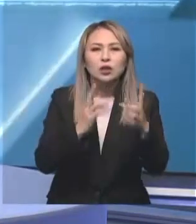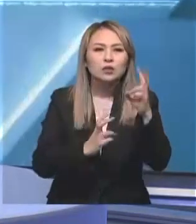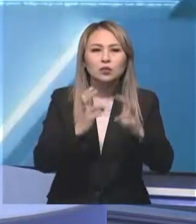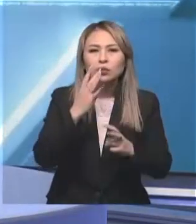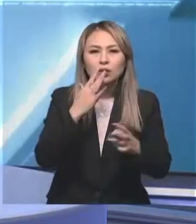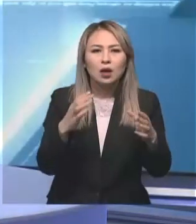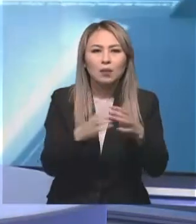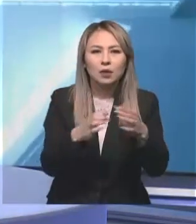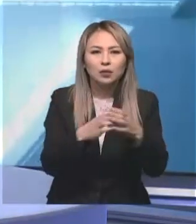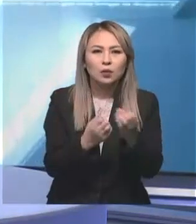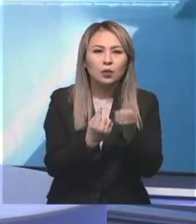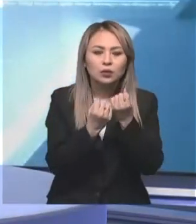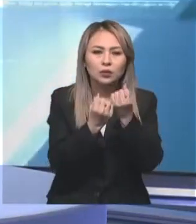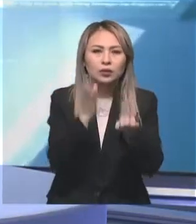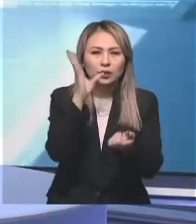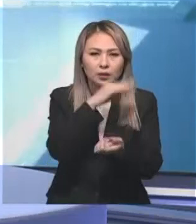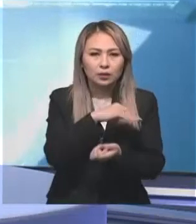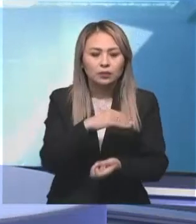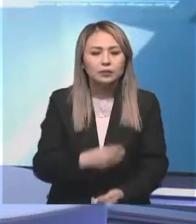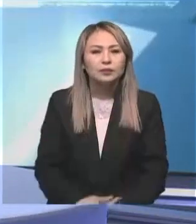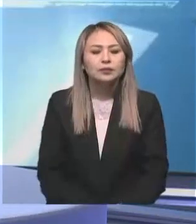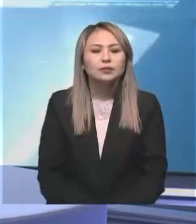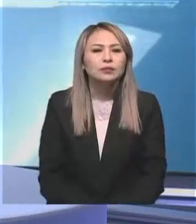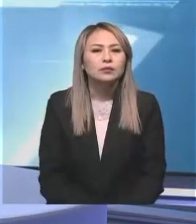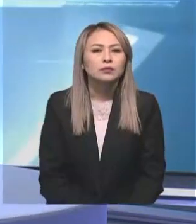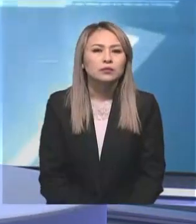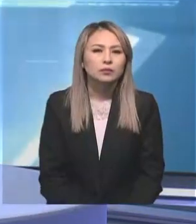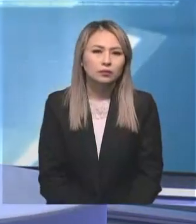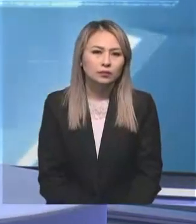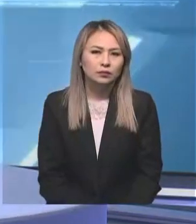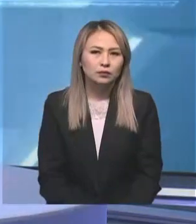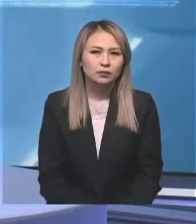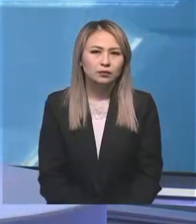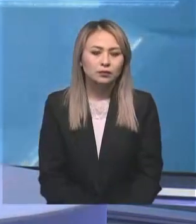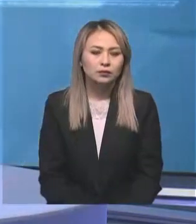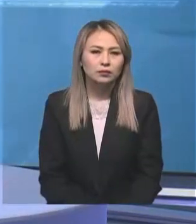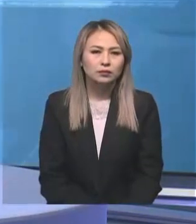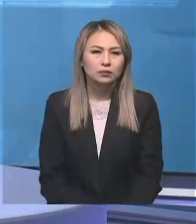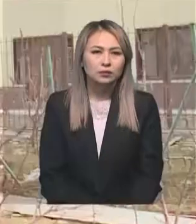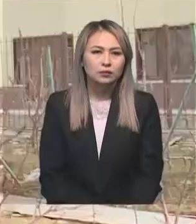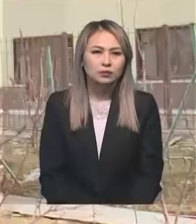қанша кәсіпорын ұлттық компанияның қолдауына ие болды, оны тілшіміз тарқатады.